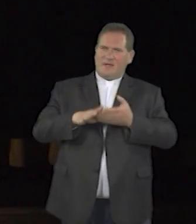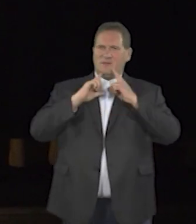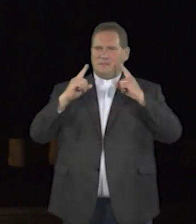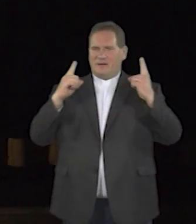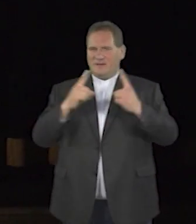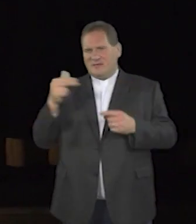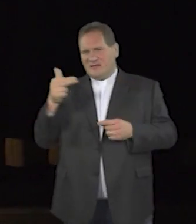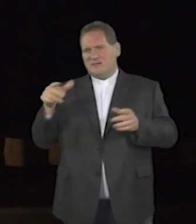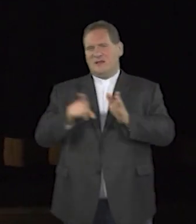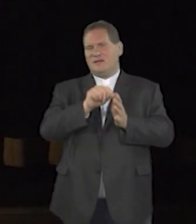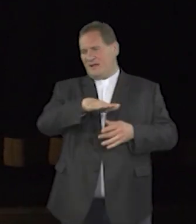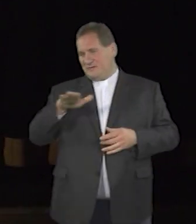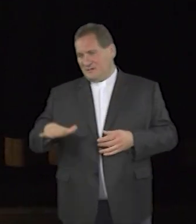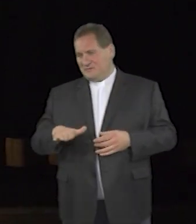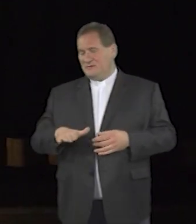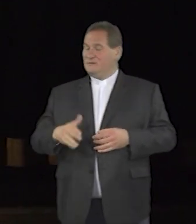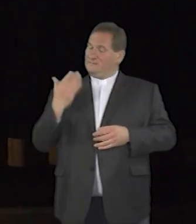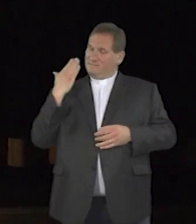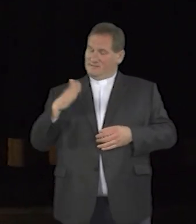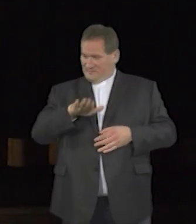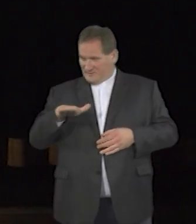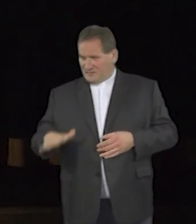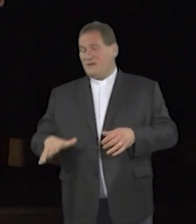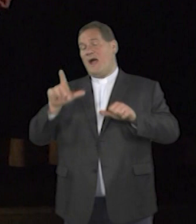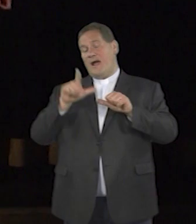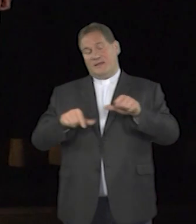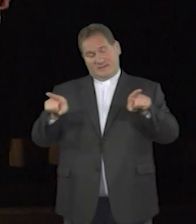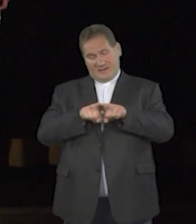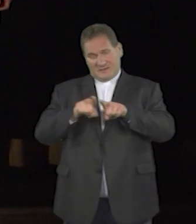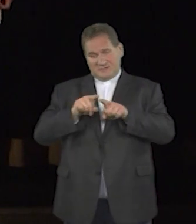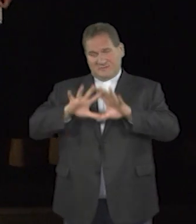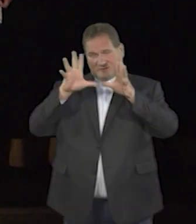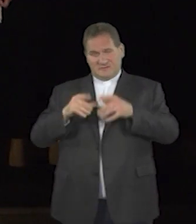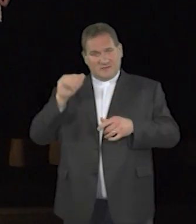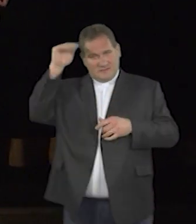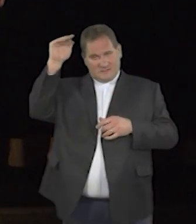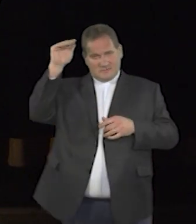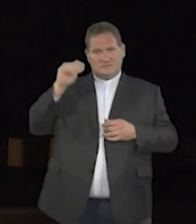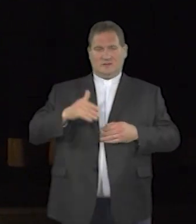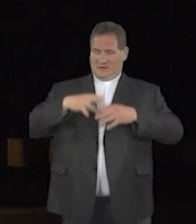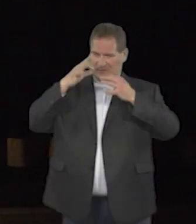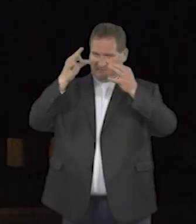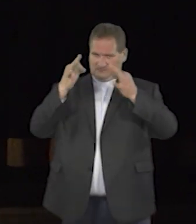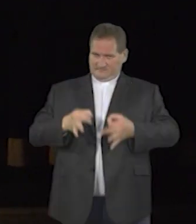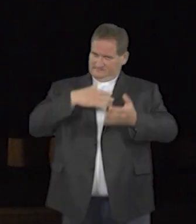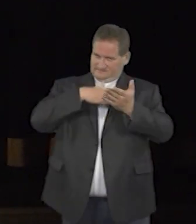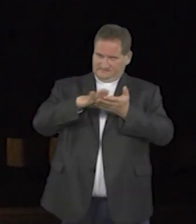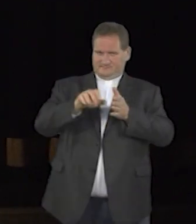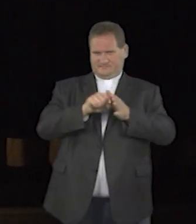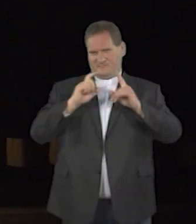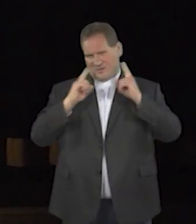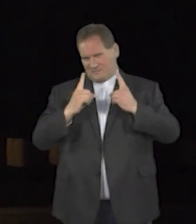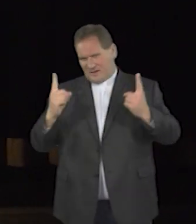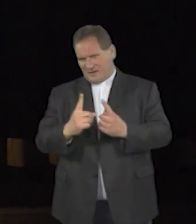więc najserdeczniej witam dzieci, ale także wszystkich dorosłych. Dzisiaj rozpoczynamy od takiej bajki, a